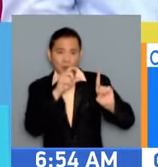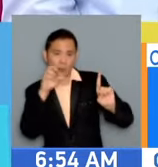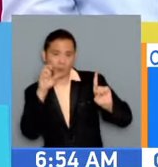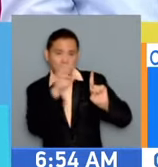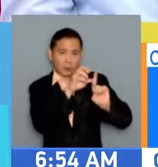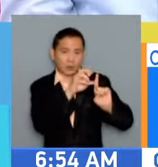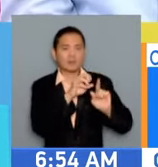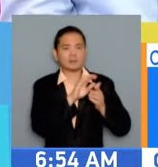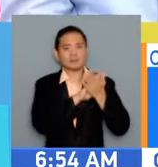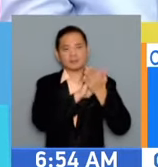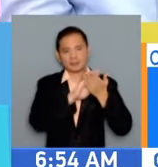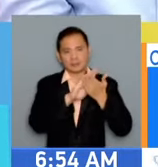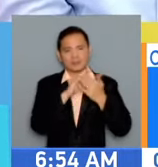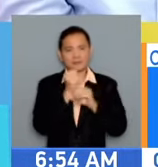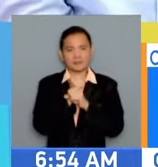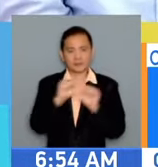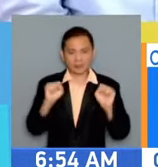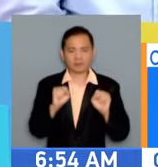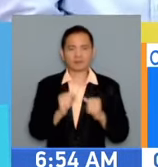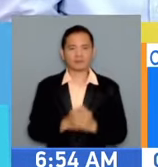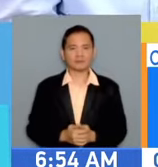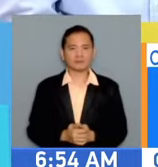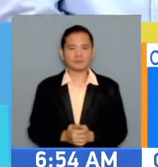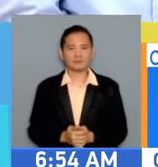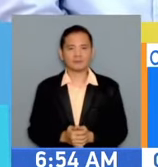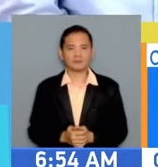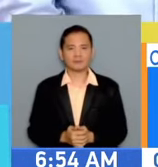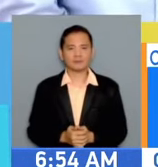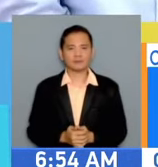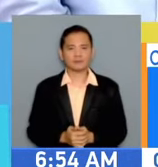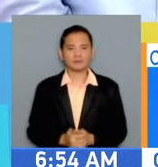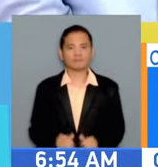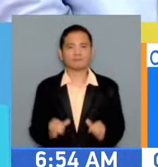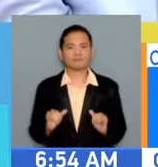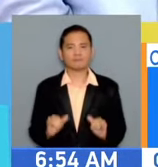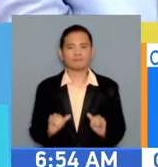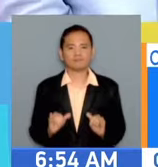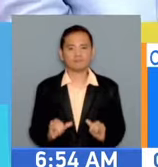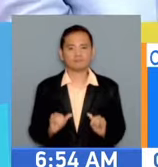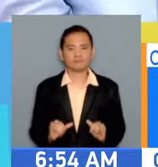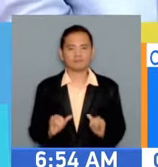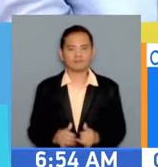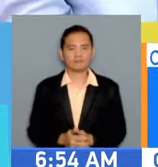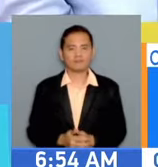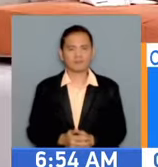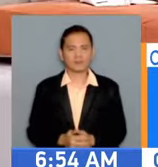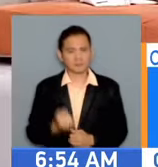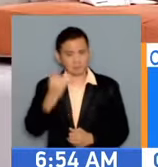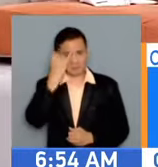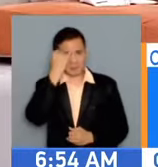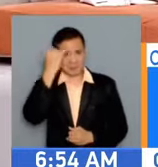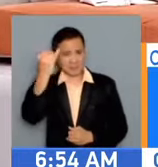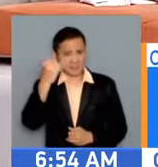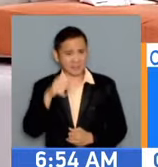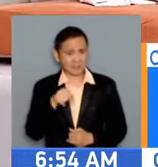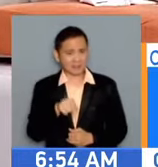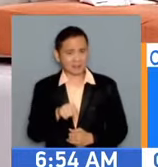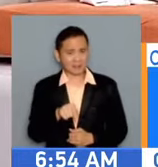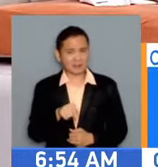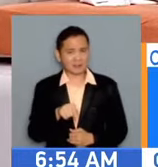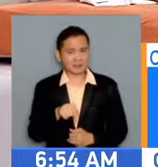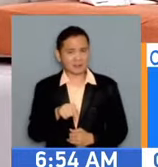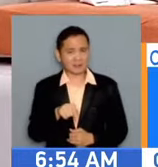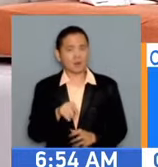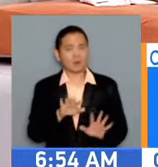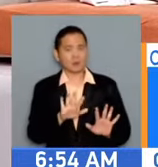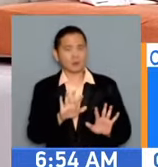na makuryente ang ating mga toddler. Pinag-uusapan natin, parang na-imagine mo yung ayaw mo na may ganung insidente sa bahay.